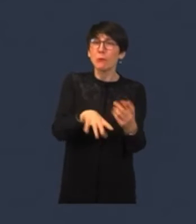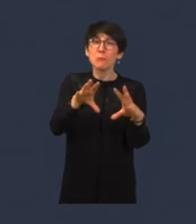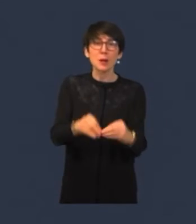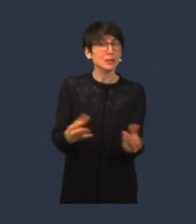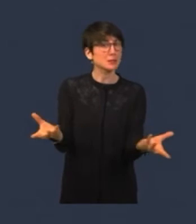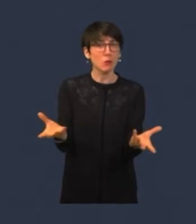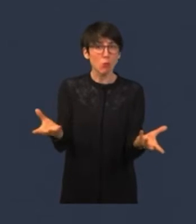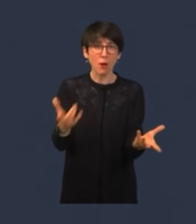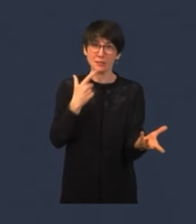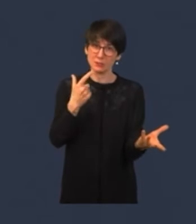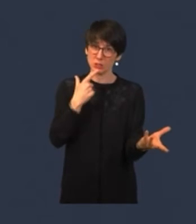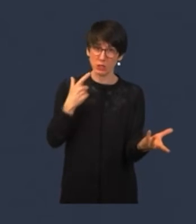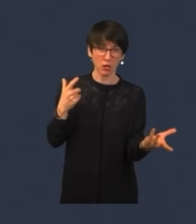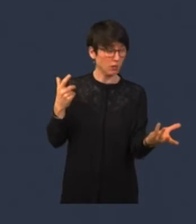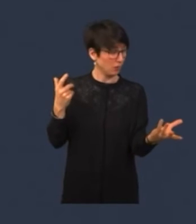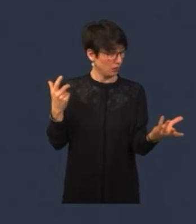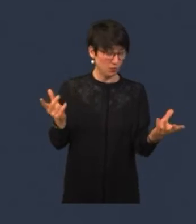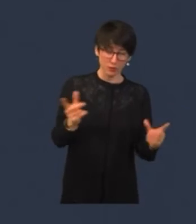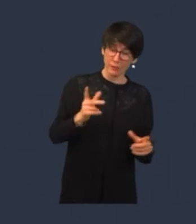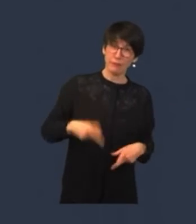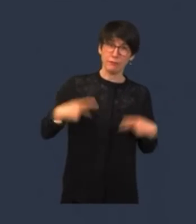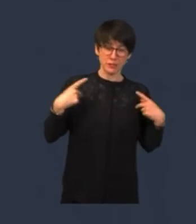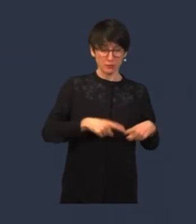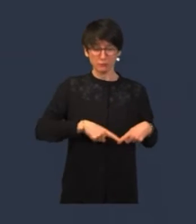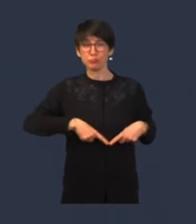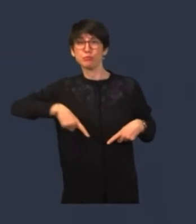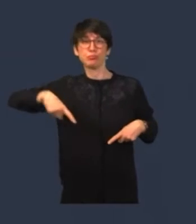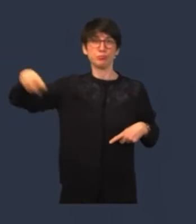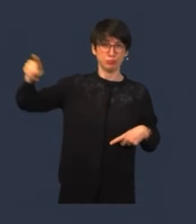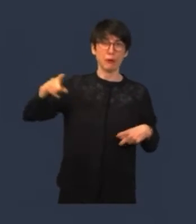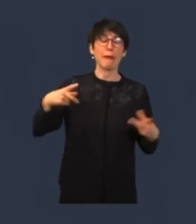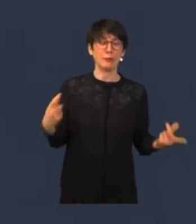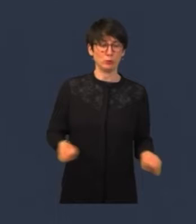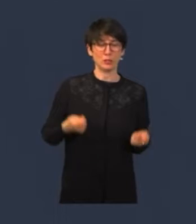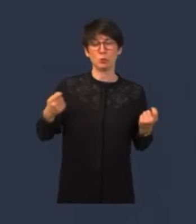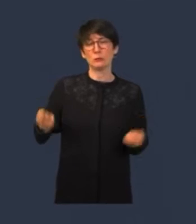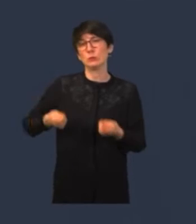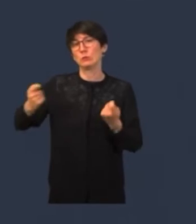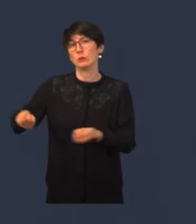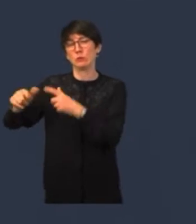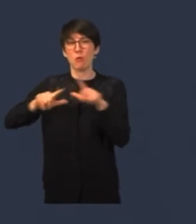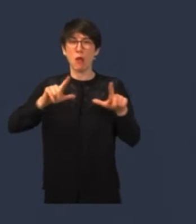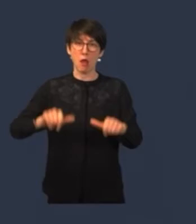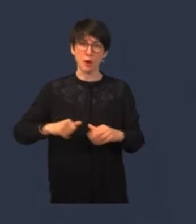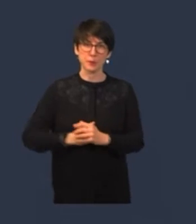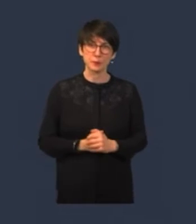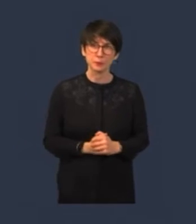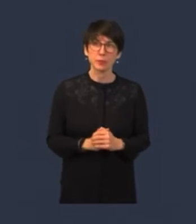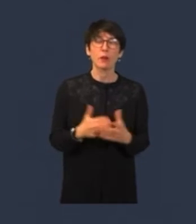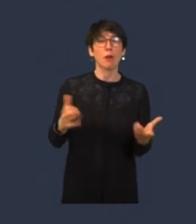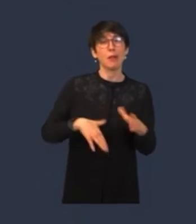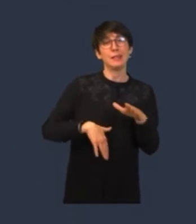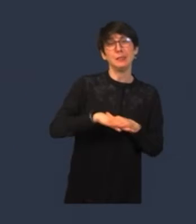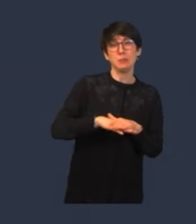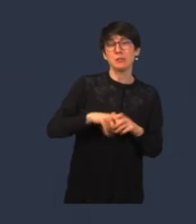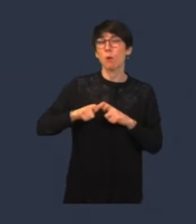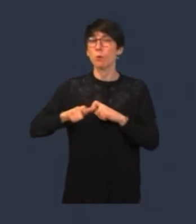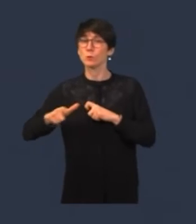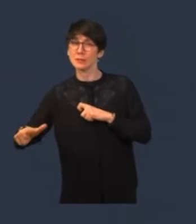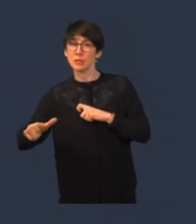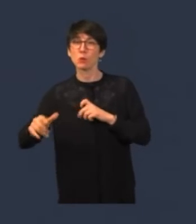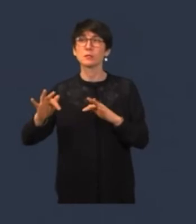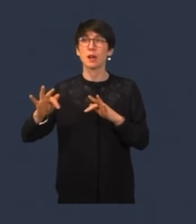est éducation, nous rappelait Paul Valéry. Aujourd'hui, nous touchons du doigt les limites et les conséquences d'un